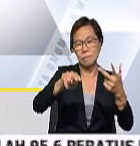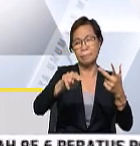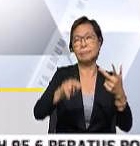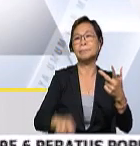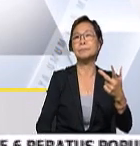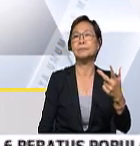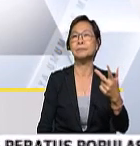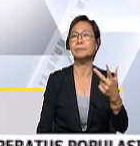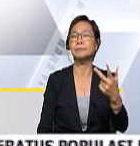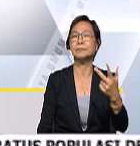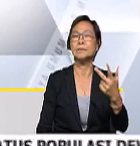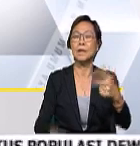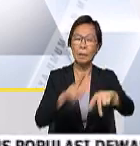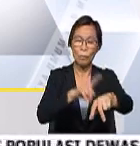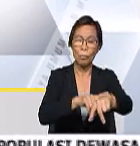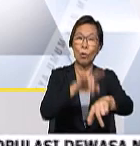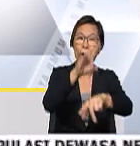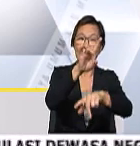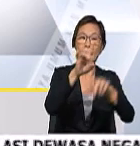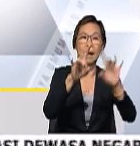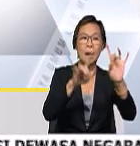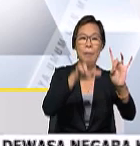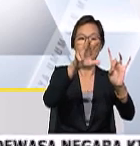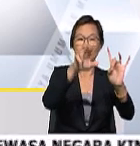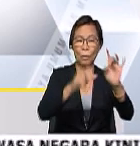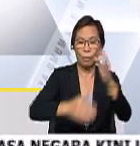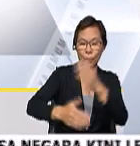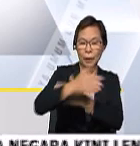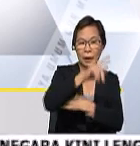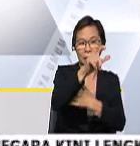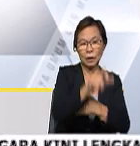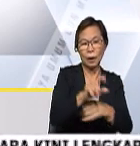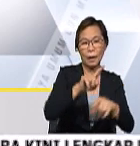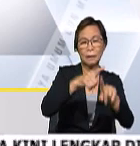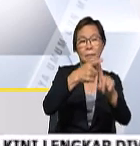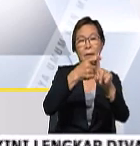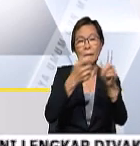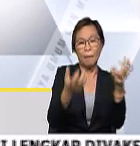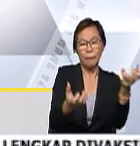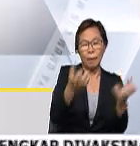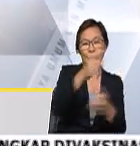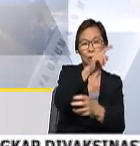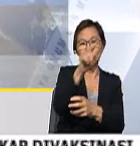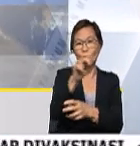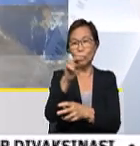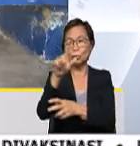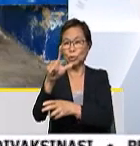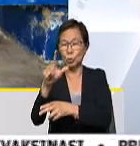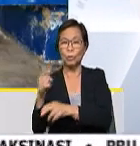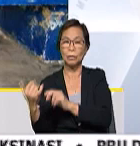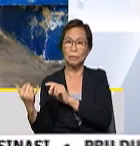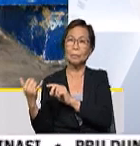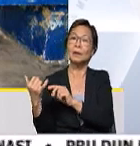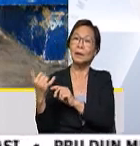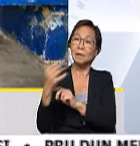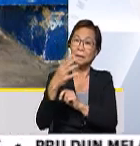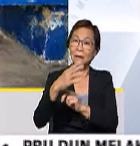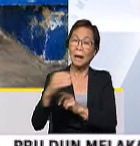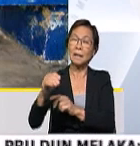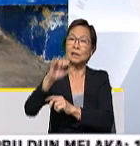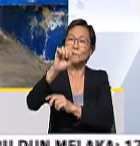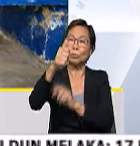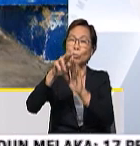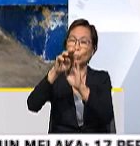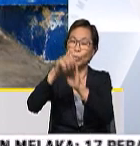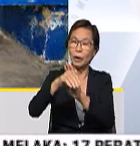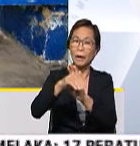Nasional. Dan kira-kira pukul 8.30 pagi tadi, calon Barisan Nasional Zulkifli Datuk Seri Muhammad Zain dan 10